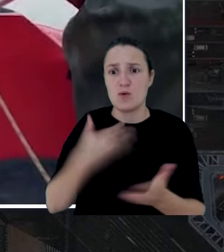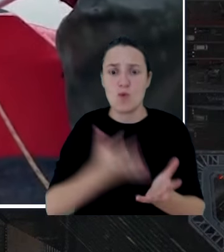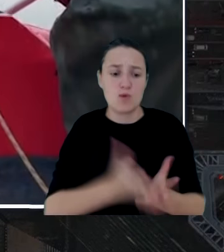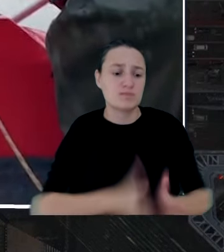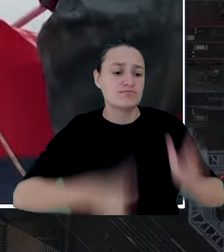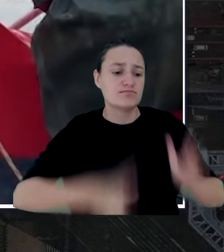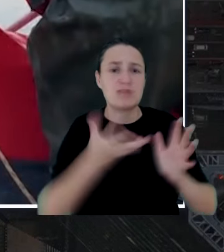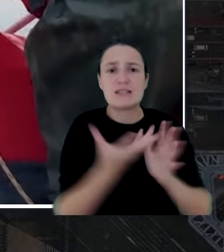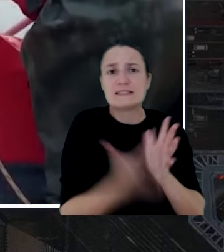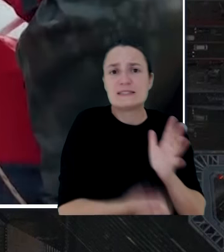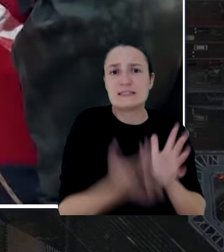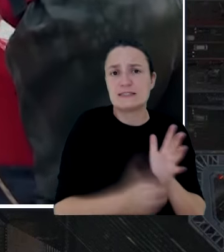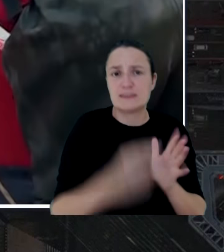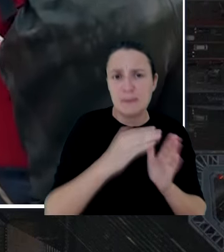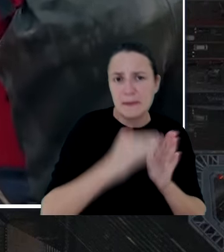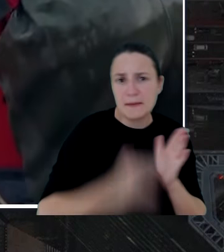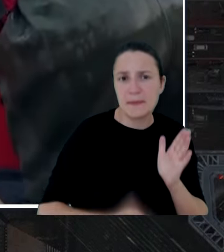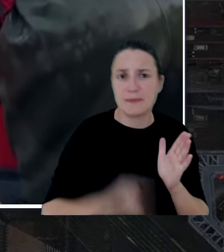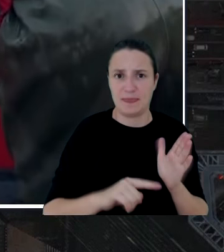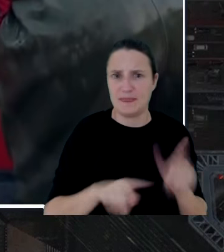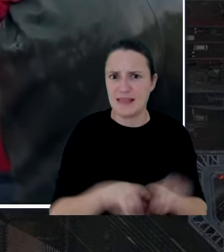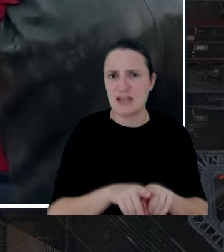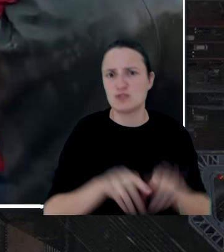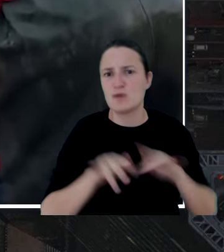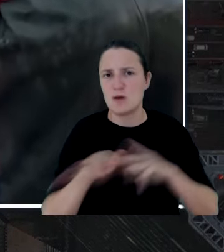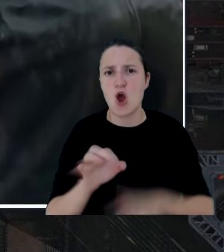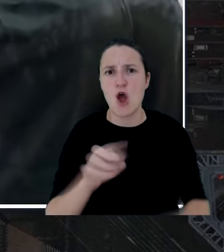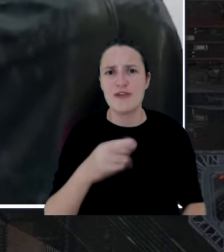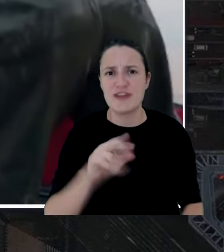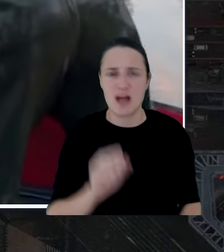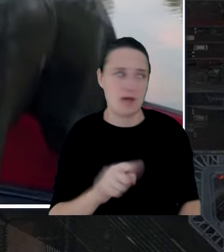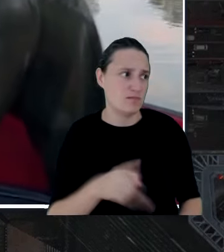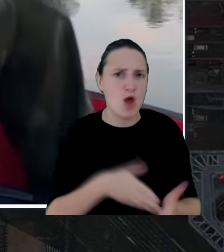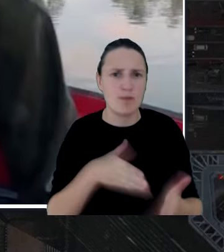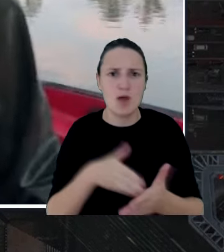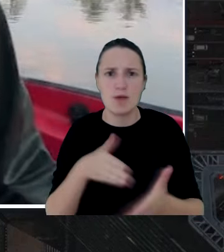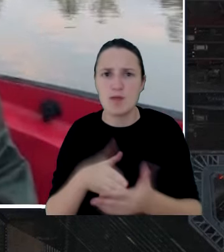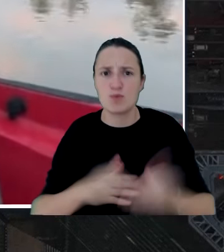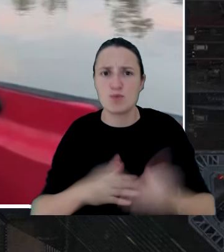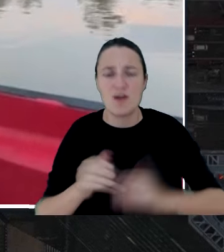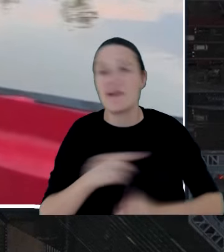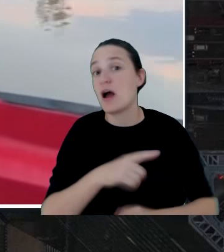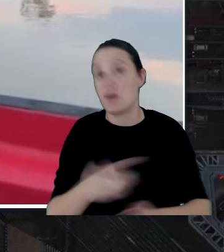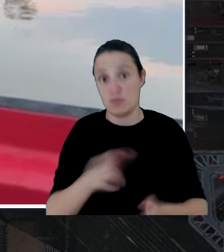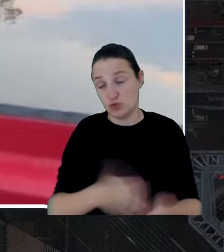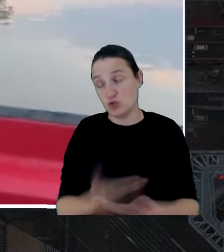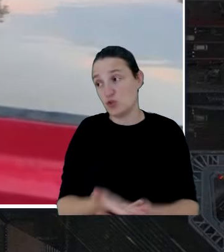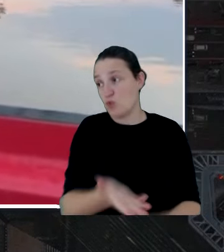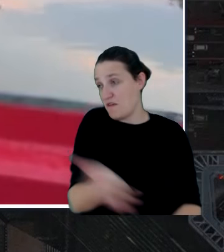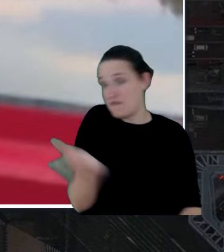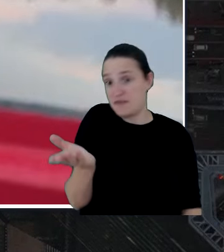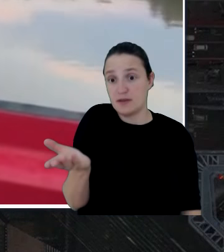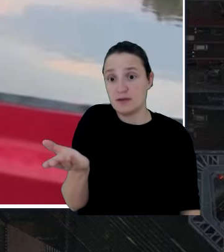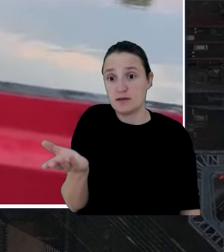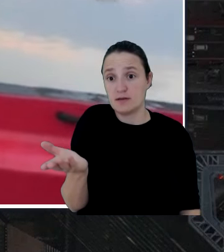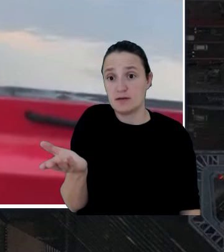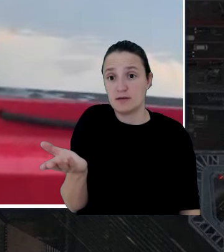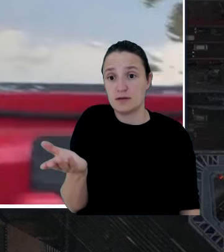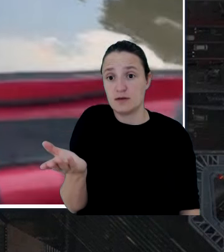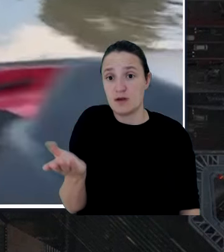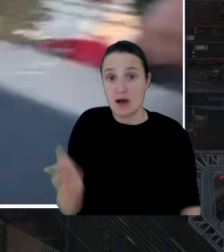retencyjnych, wielu instalacji na Odrze jest tego dokładnym przykładem i to teraz powódź bardzo